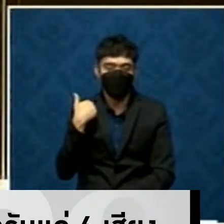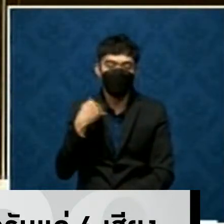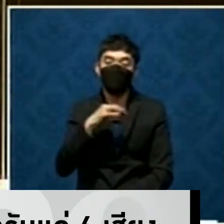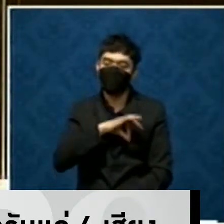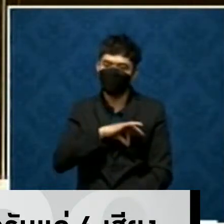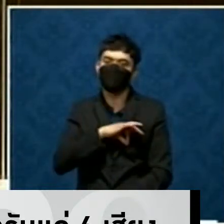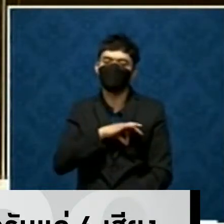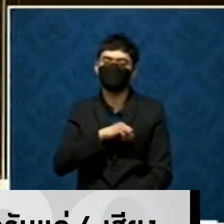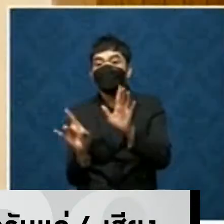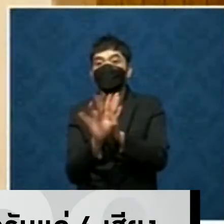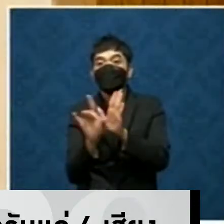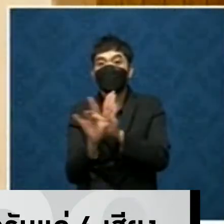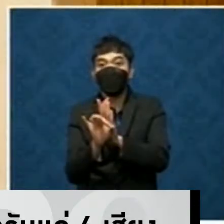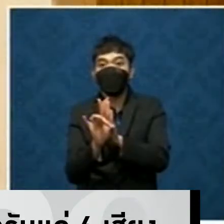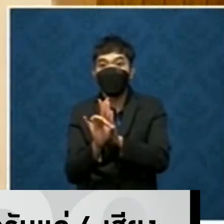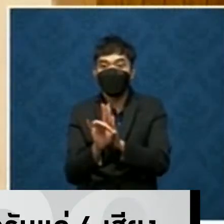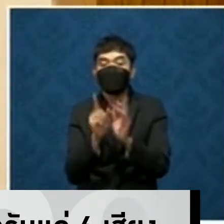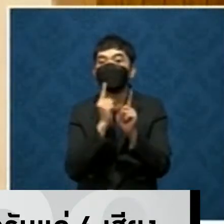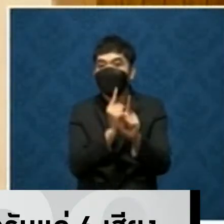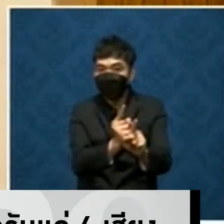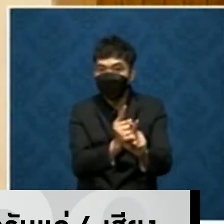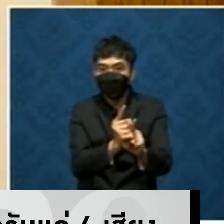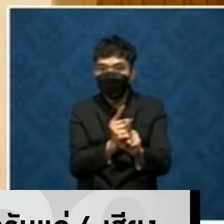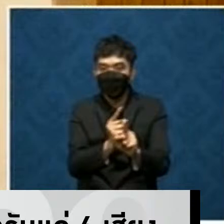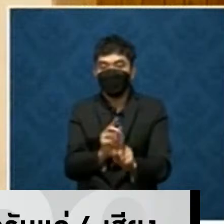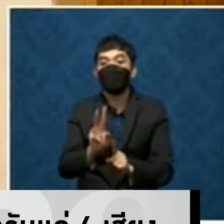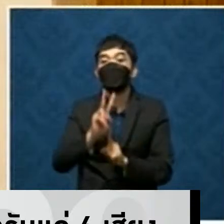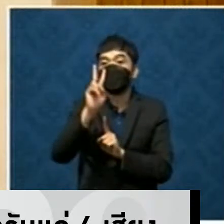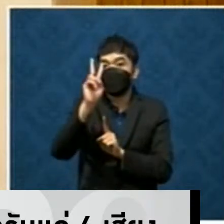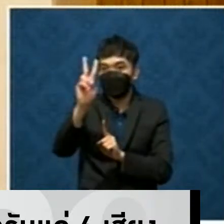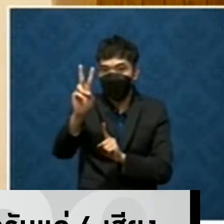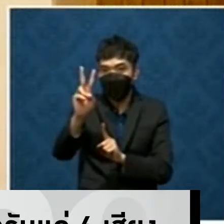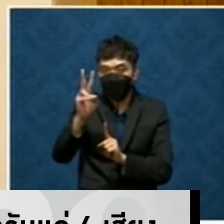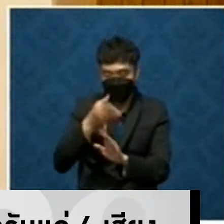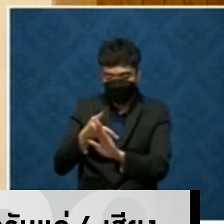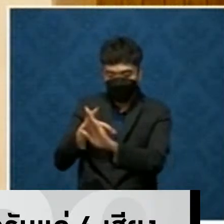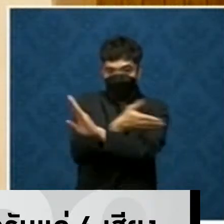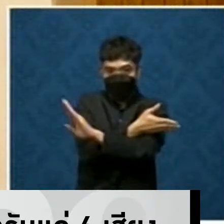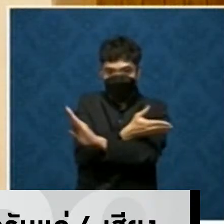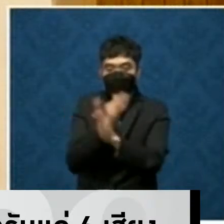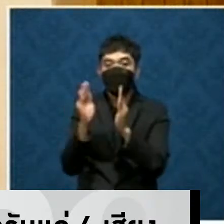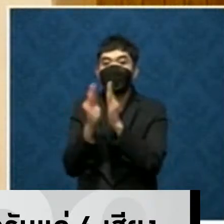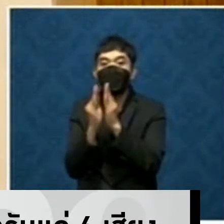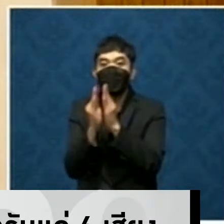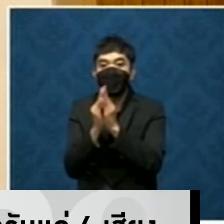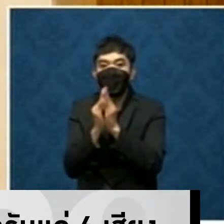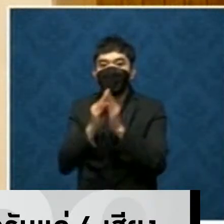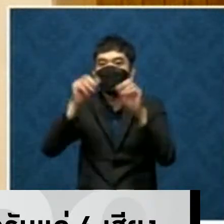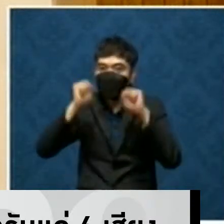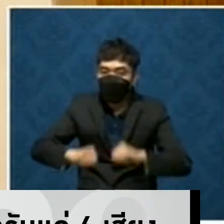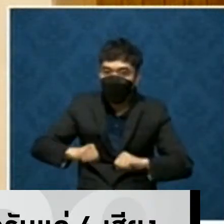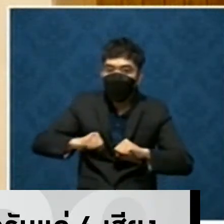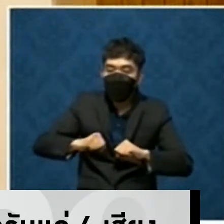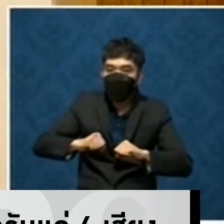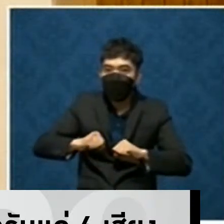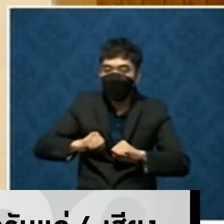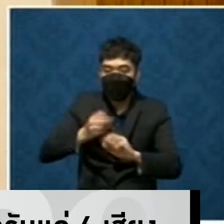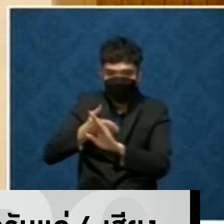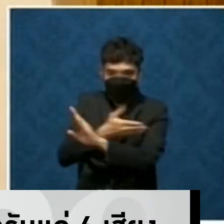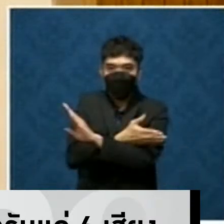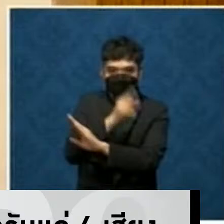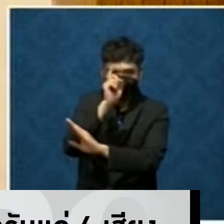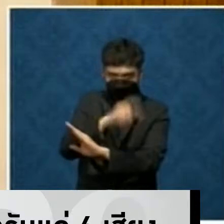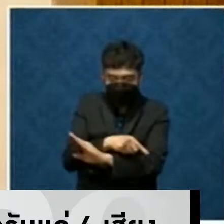หลักการตามค่อนจะเรียกว่าตามคาดการก็ได้นะฮะด้วยคะแนนเสียงไม่เห็นด้วย245แต่เห็นด้ว